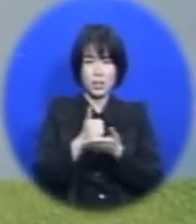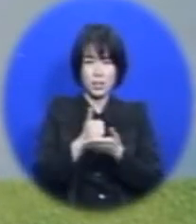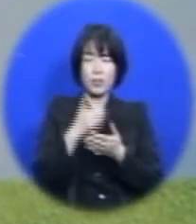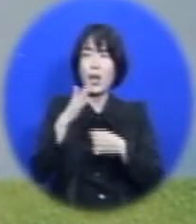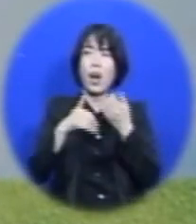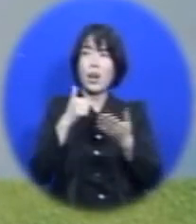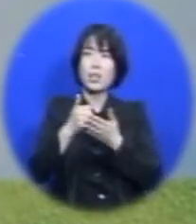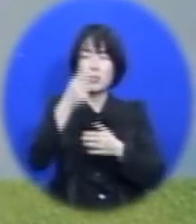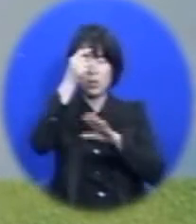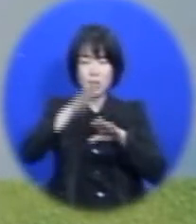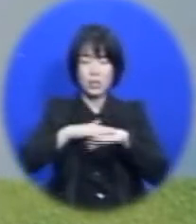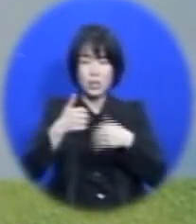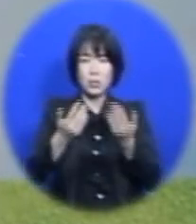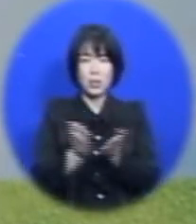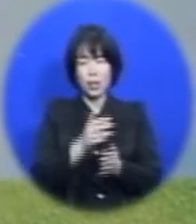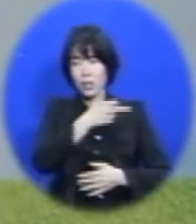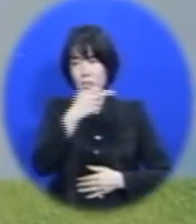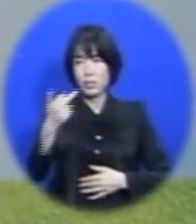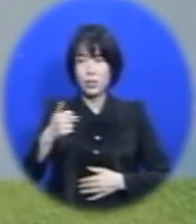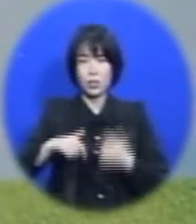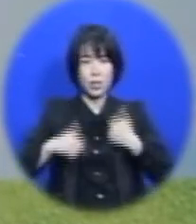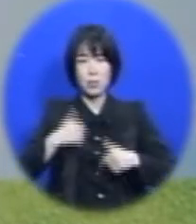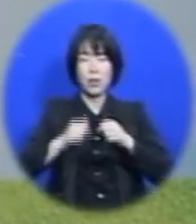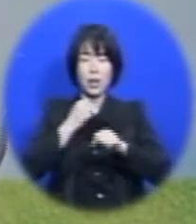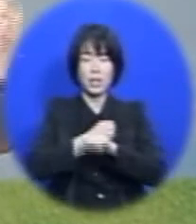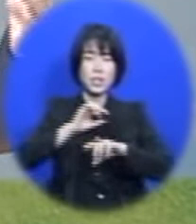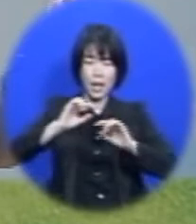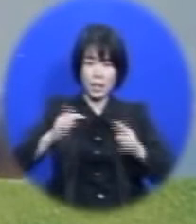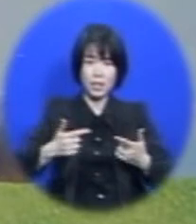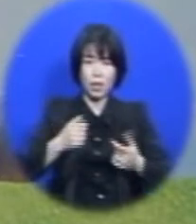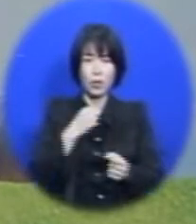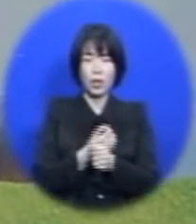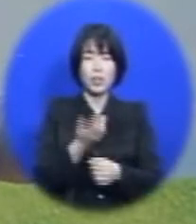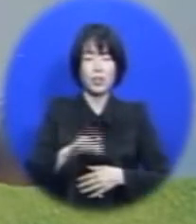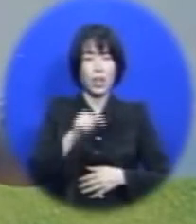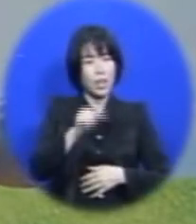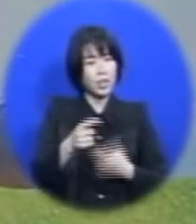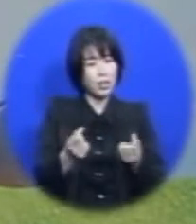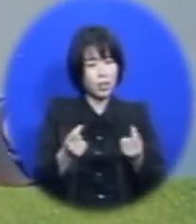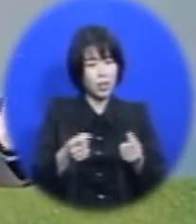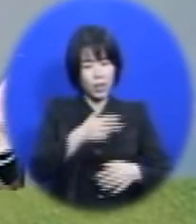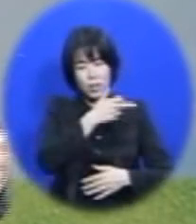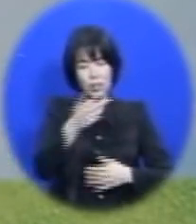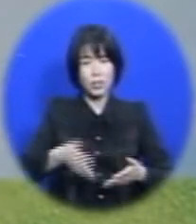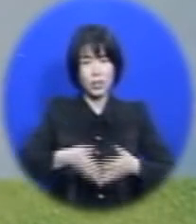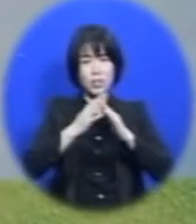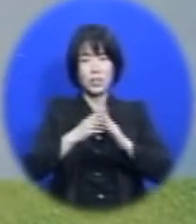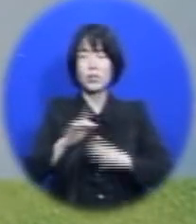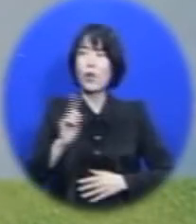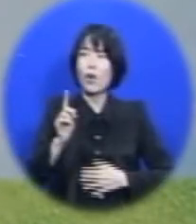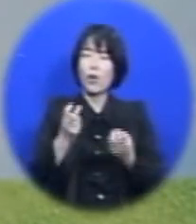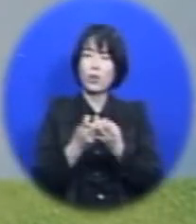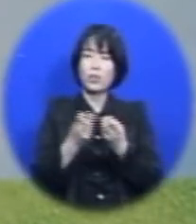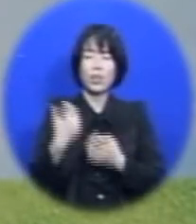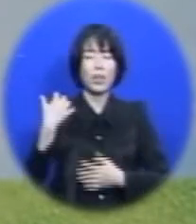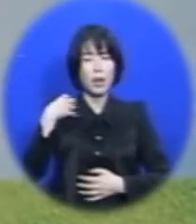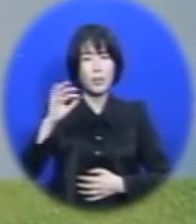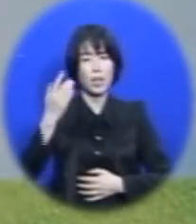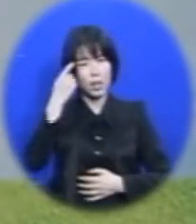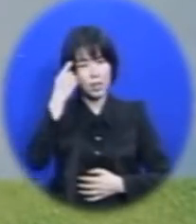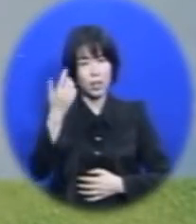하나님은 예배당 큰 거 기뻐하지 않으신다고 그랬는데 예배당은 이렇게 크게 지었으니 하나님 제가 어떻게 이것을